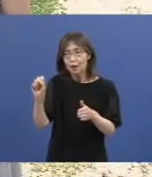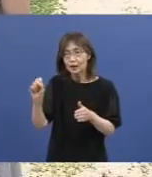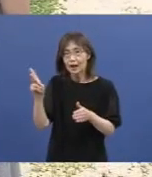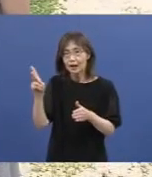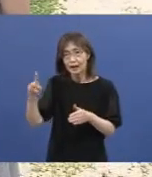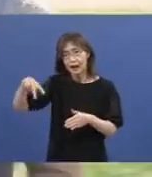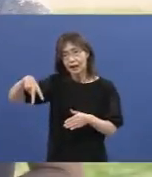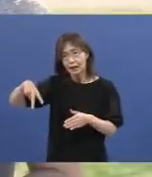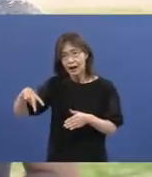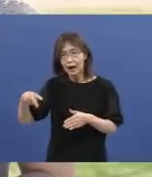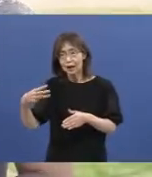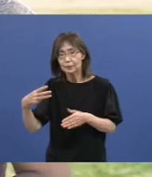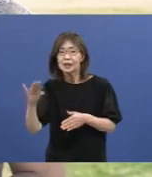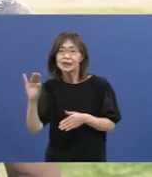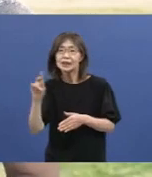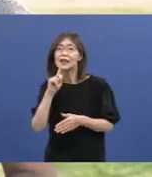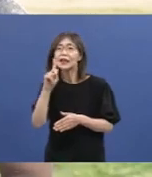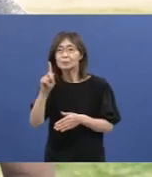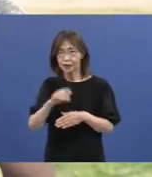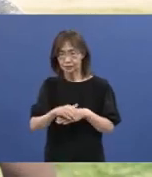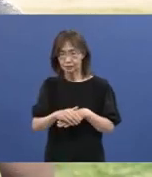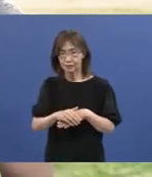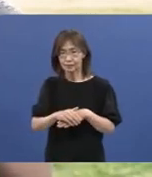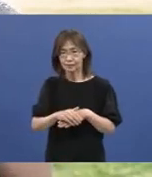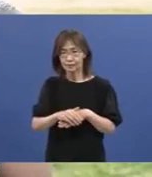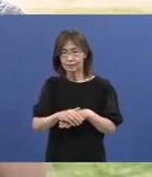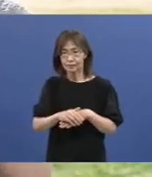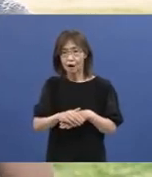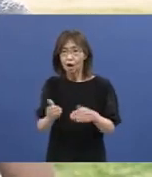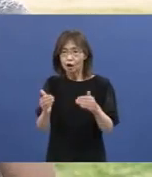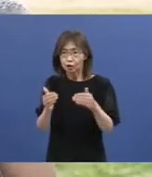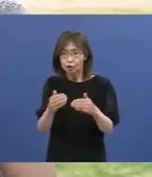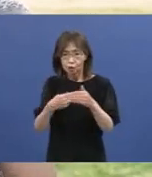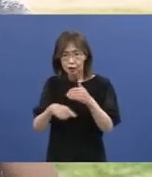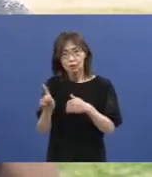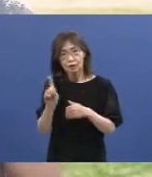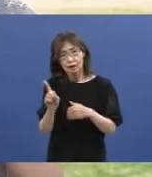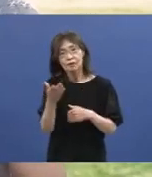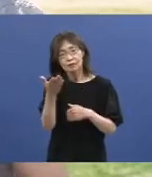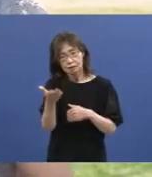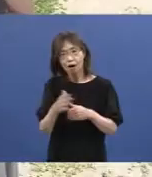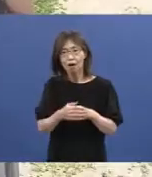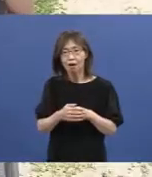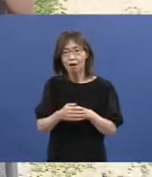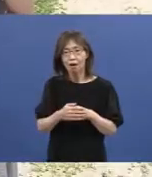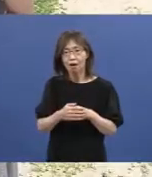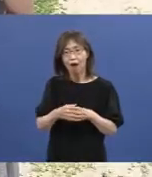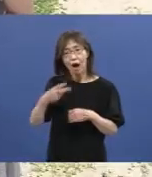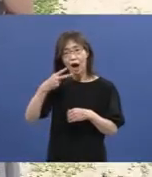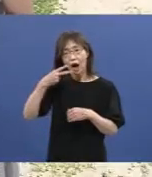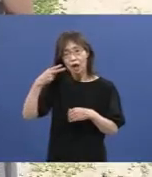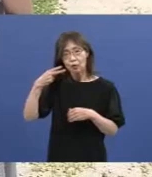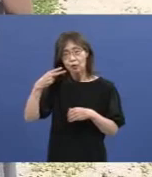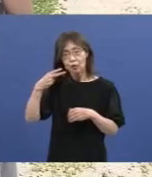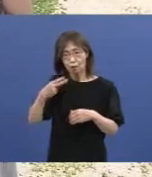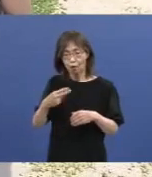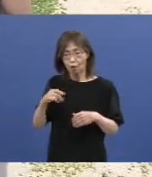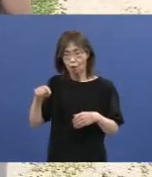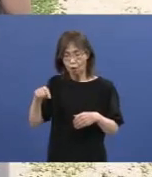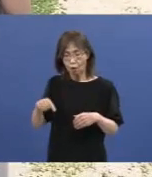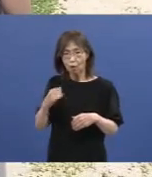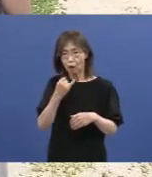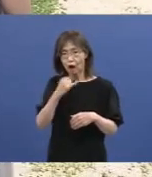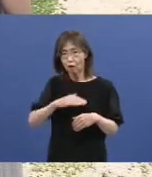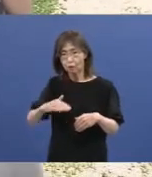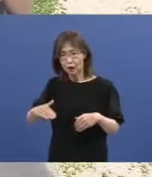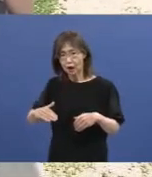めて言ってます。 なるほど。どうして魚道が必要なんですか？ 鮎なんかはね、海から川に